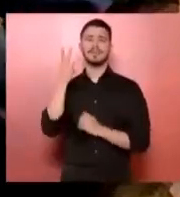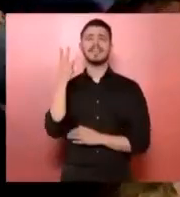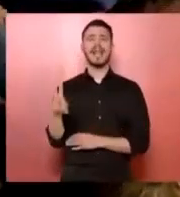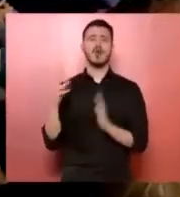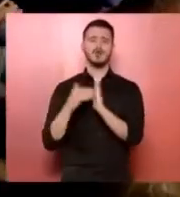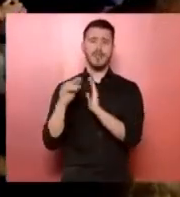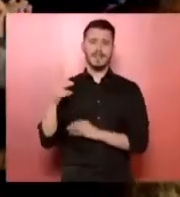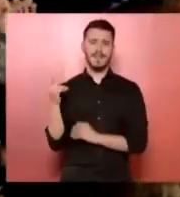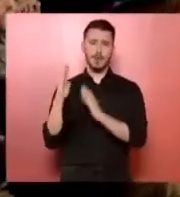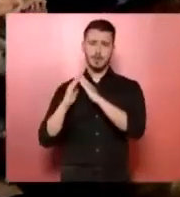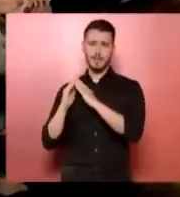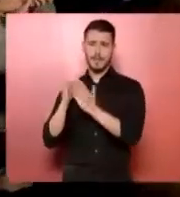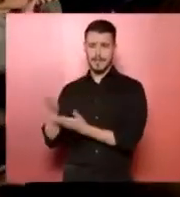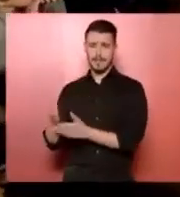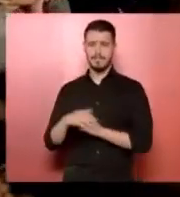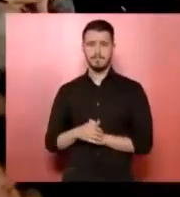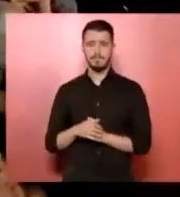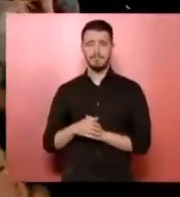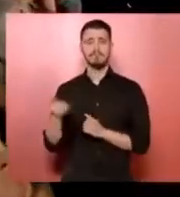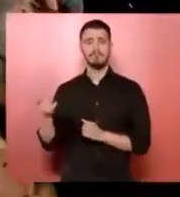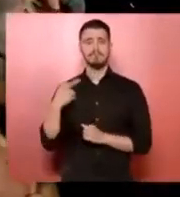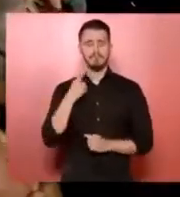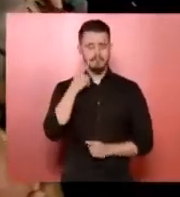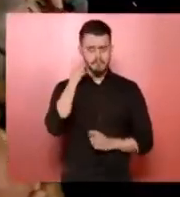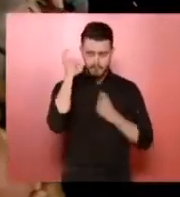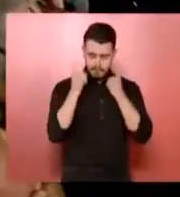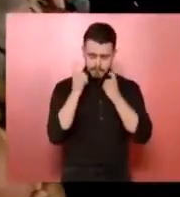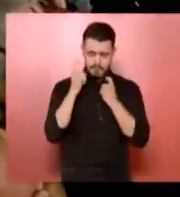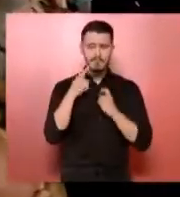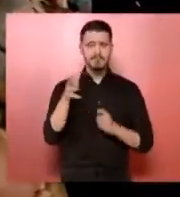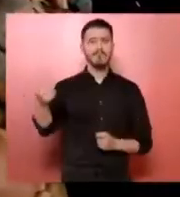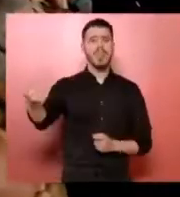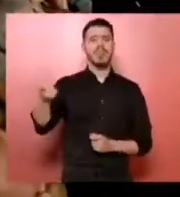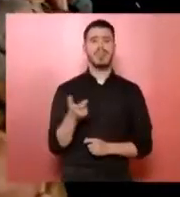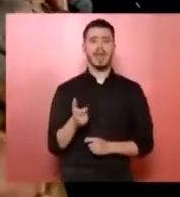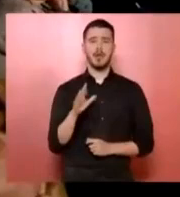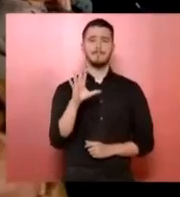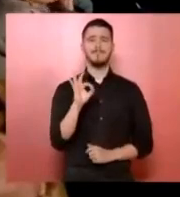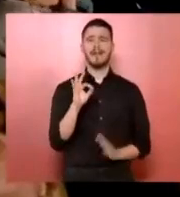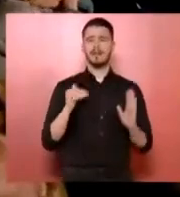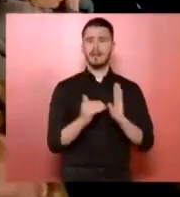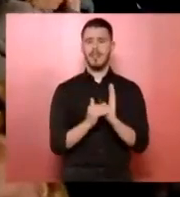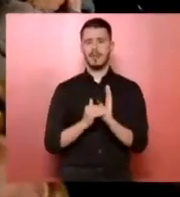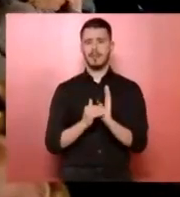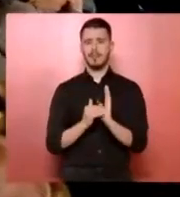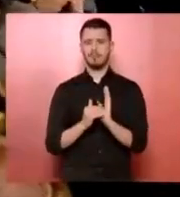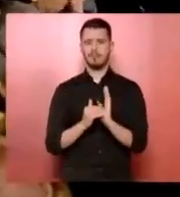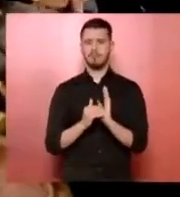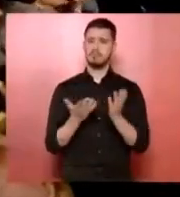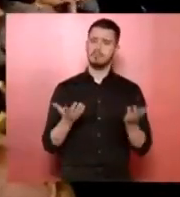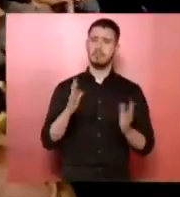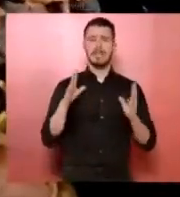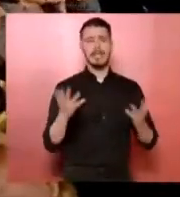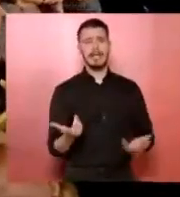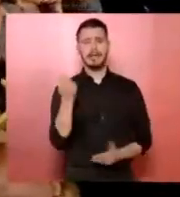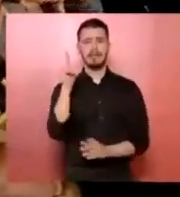αποφασίζει ότι θα πάρει ένα δάνειο 50.000 ή μπορεί να έχει